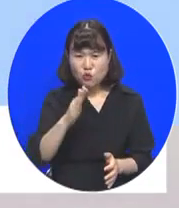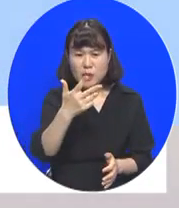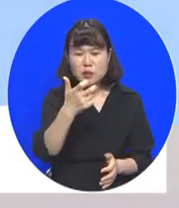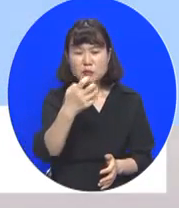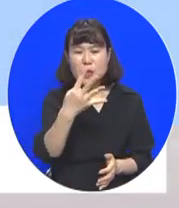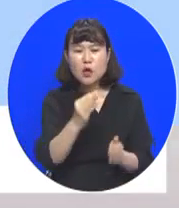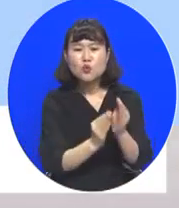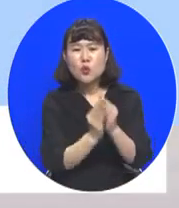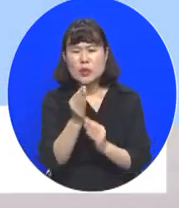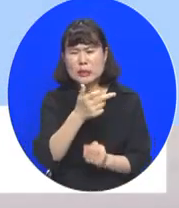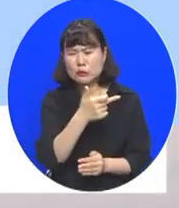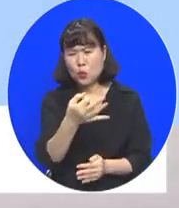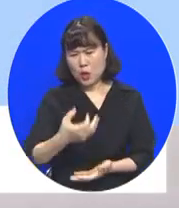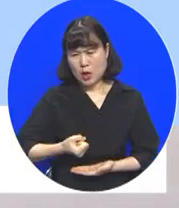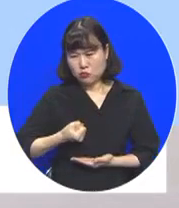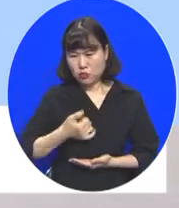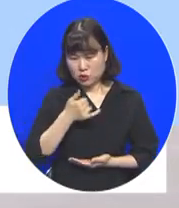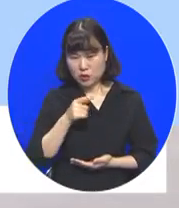있거든요. 이거를 잘